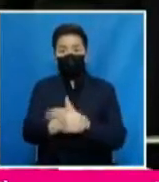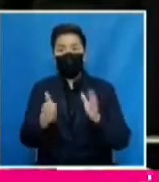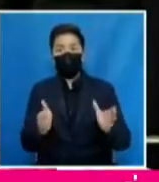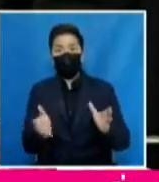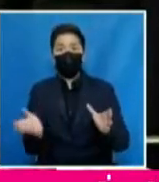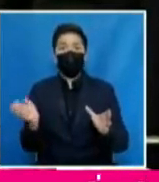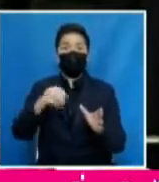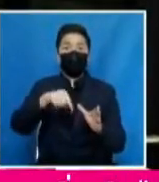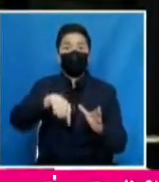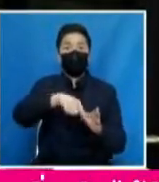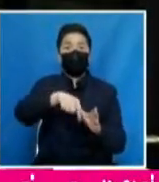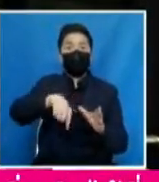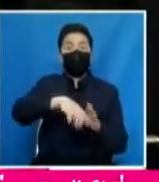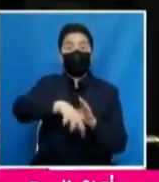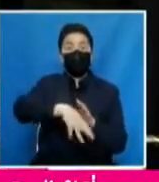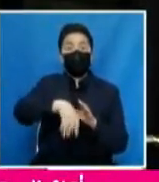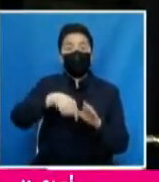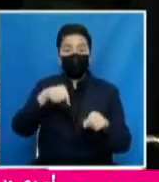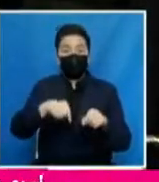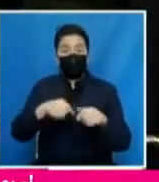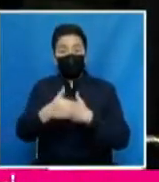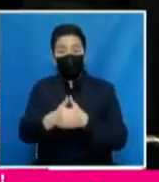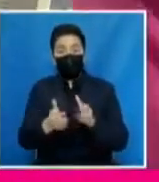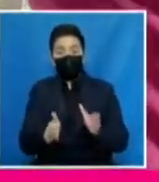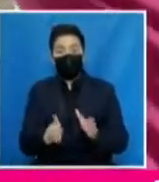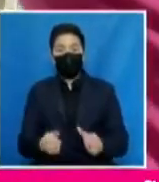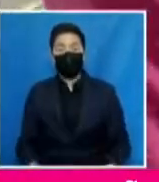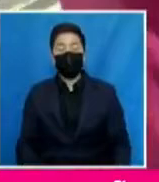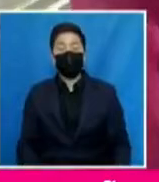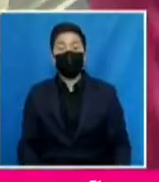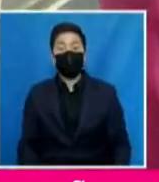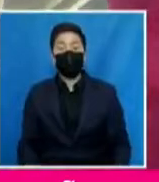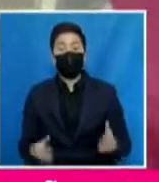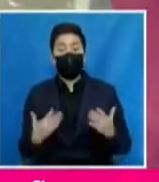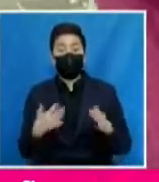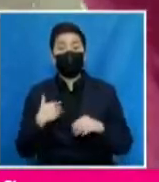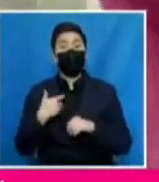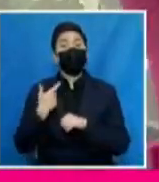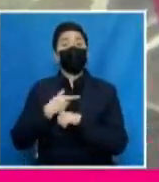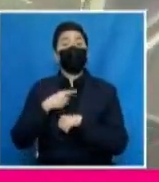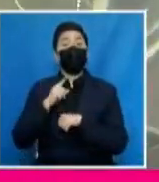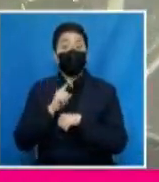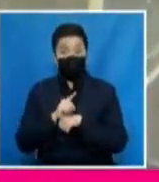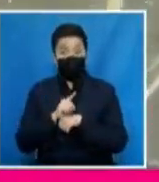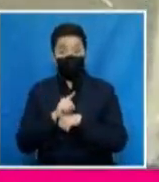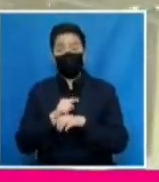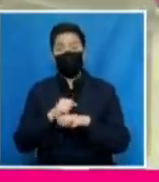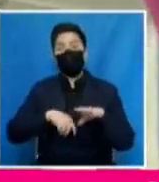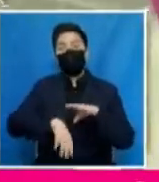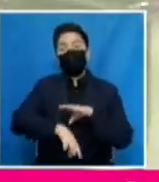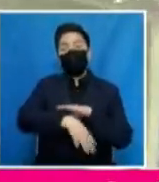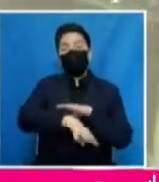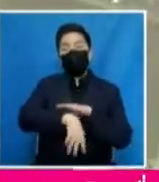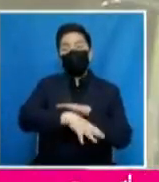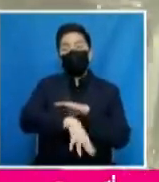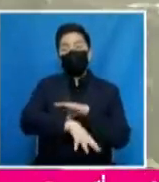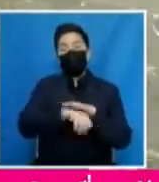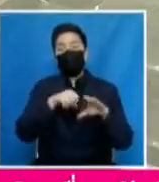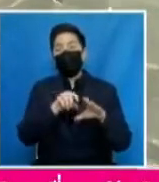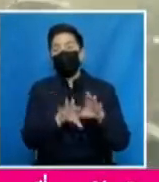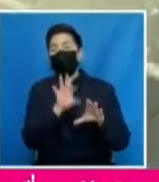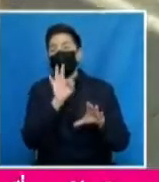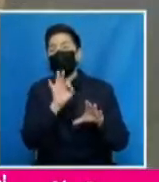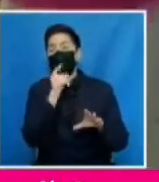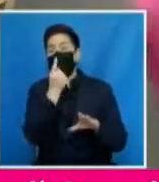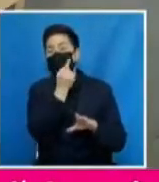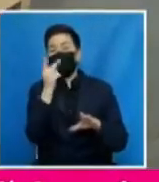งานจะนำลูกบอลดังกล่าวบรรจุลงในกล่องจากนั้นประธานกรรมการจะสุ่มจับลูกบอลพลาสติกขึ้นมาจำนวน7ลูก